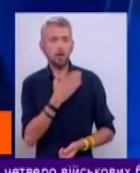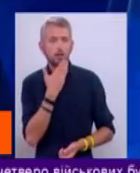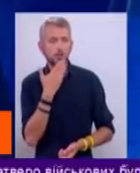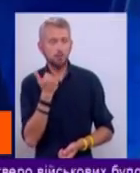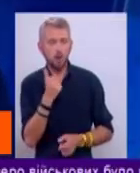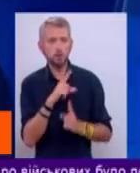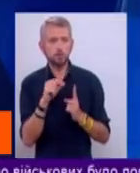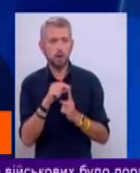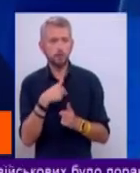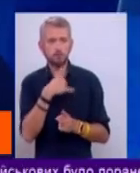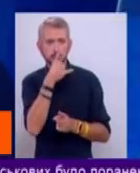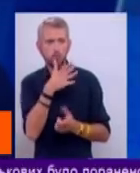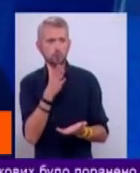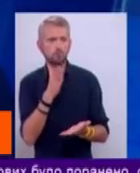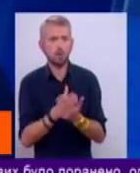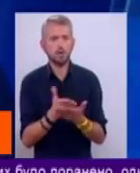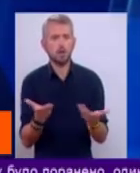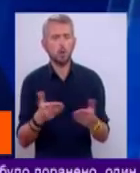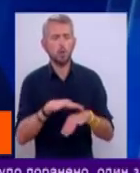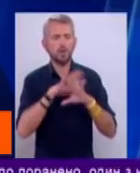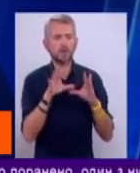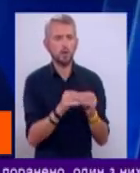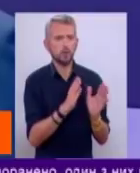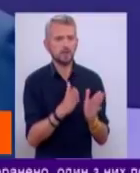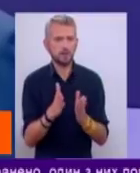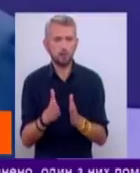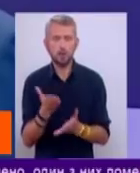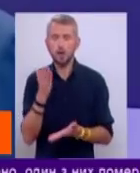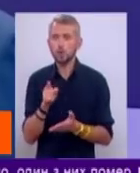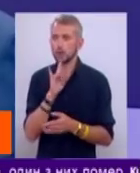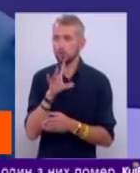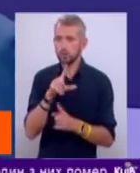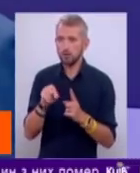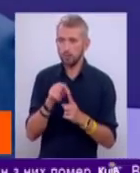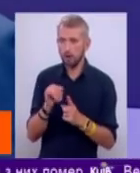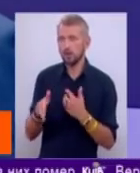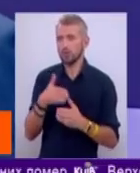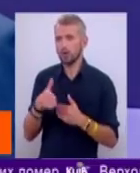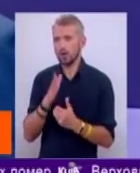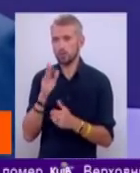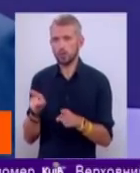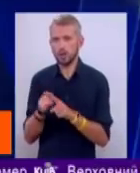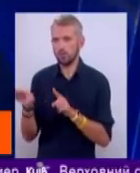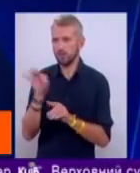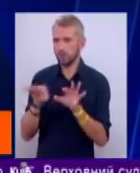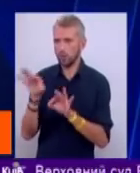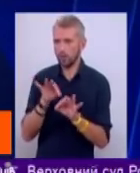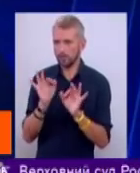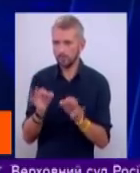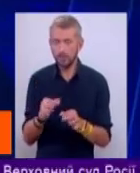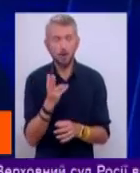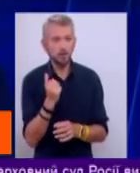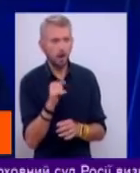правил, ми не можемо мати якусь загальну систему. Ну, якщо не буде правил, то і покарання буде таким вибірковим.